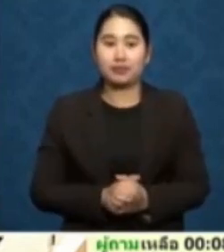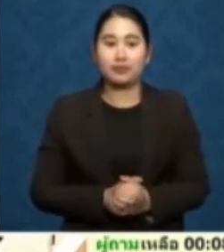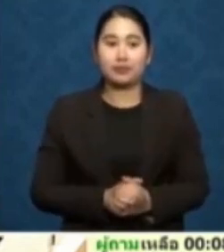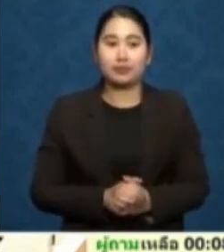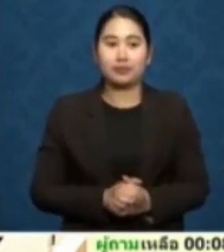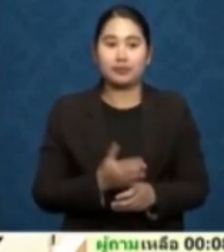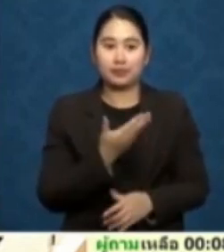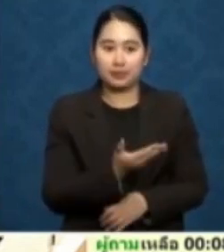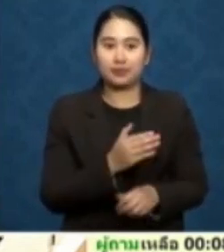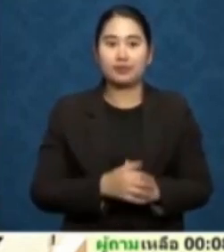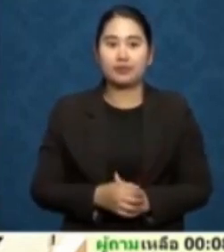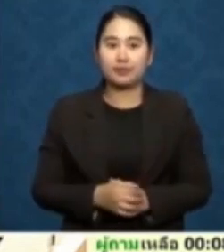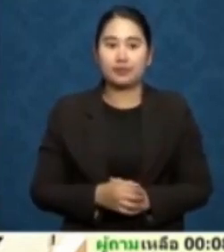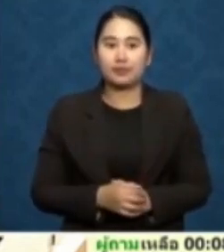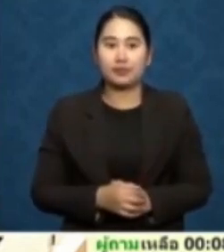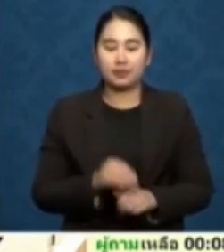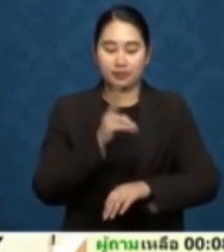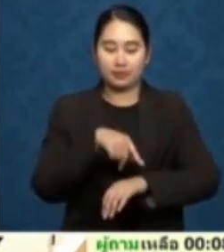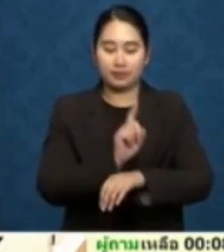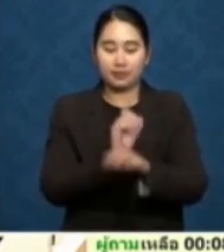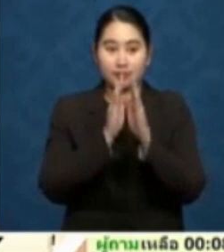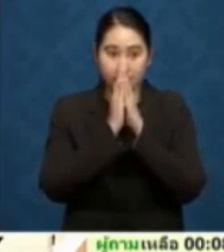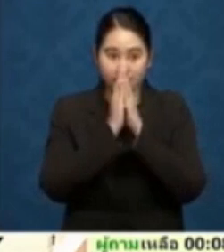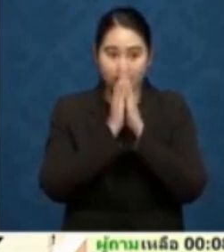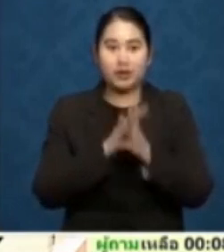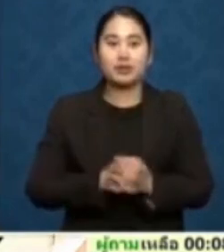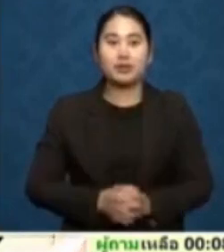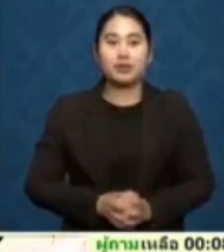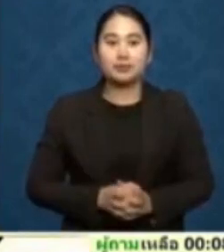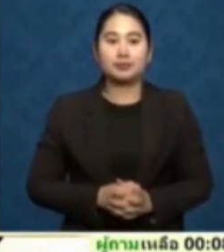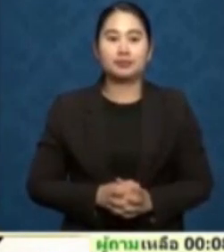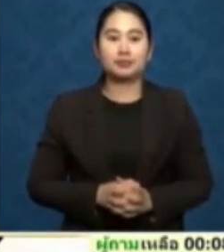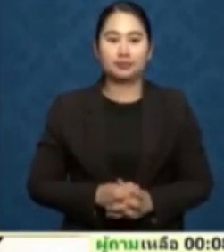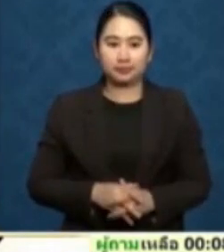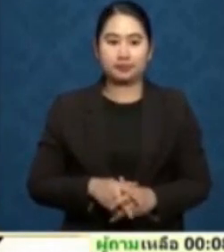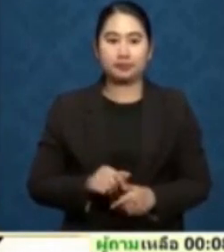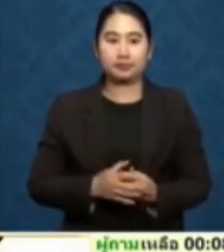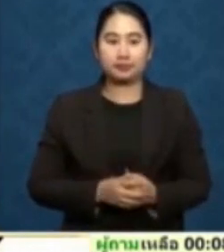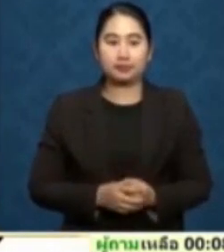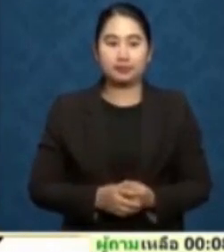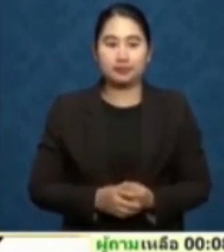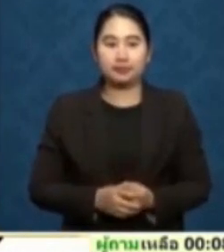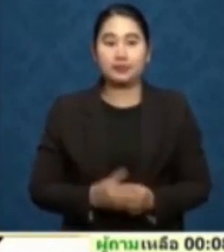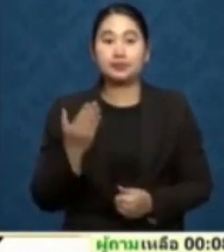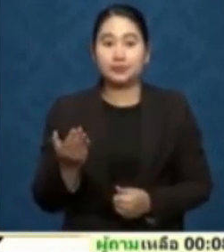เชิญครับ ท่านประธานที่เคารพครับก็ท่านสส